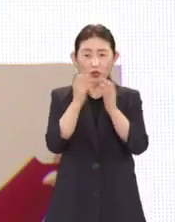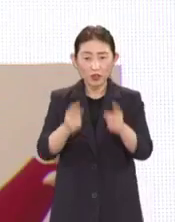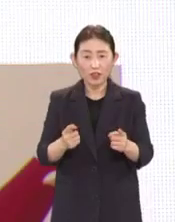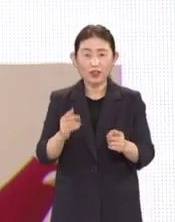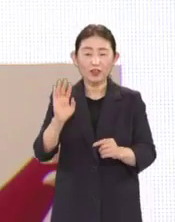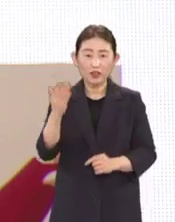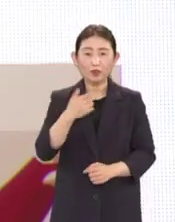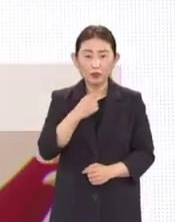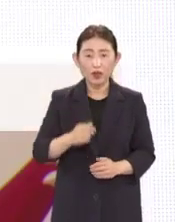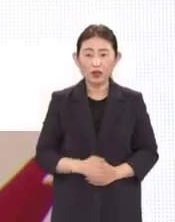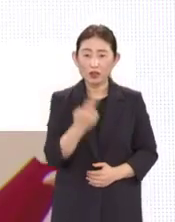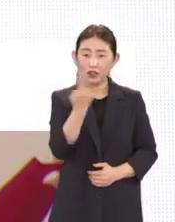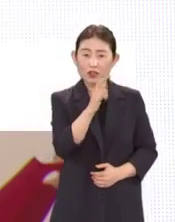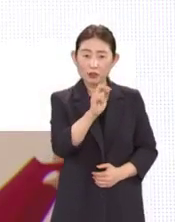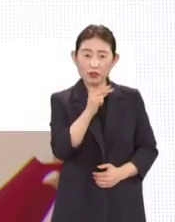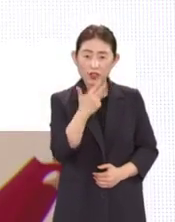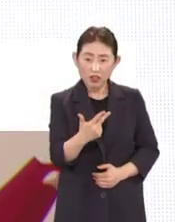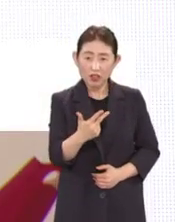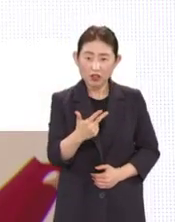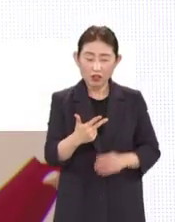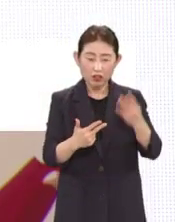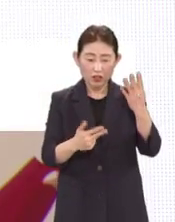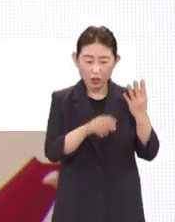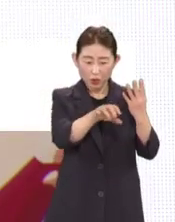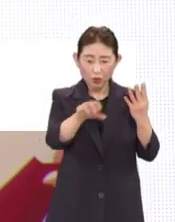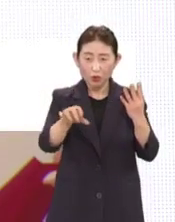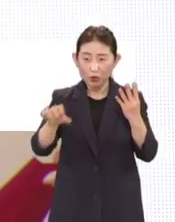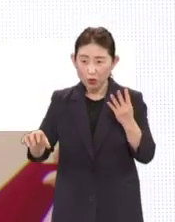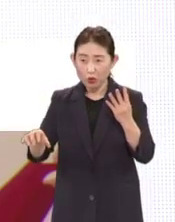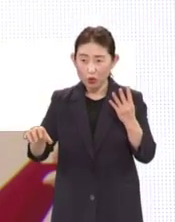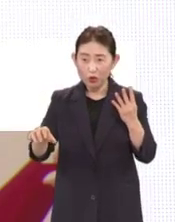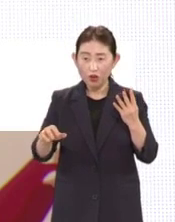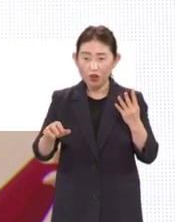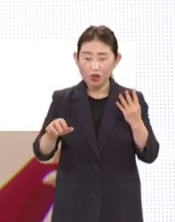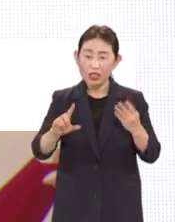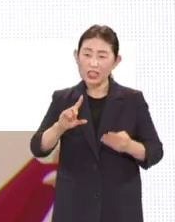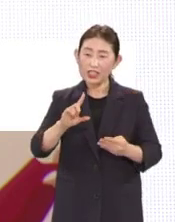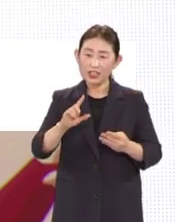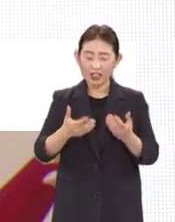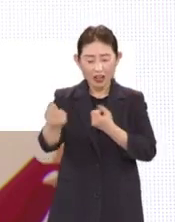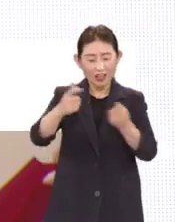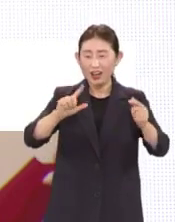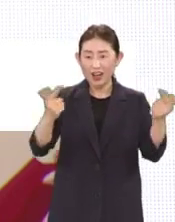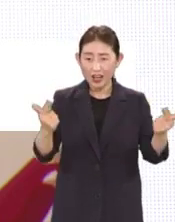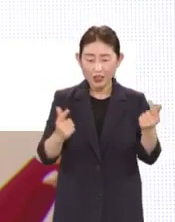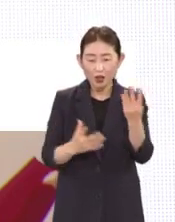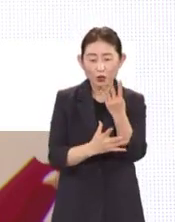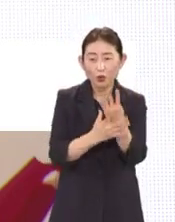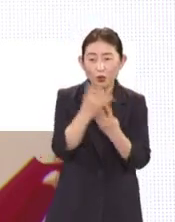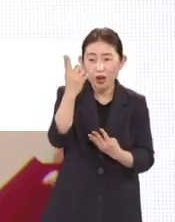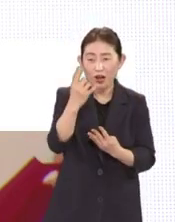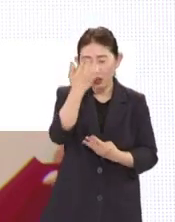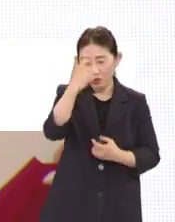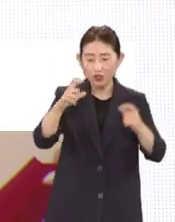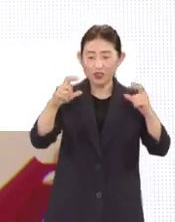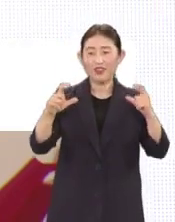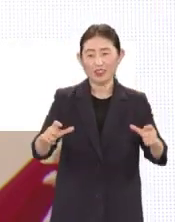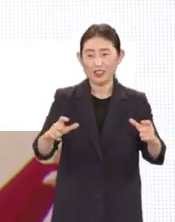2027년도에는 4개 시도가 내게 시도가 아닌 통합